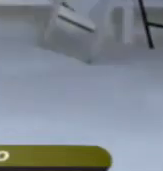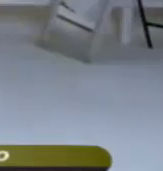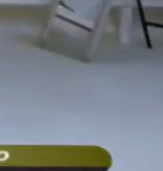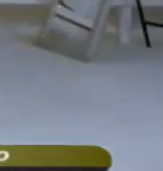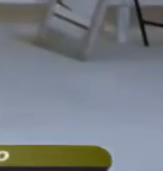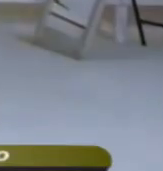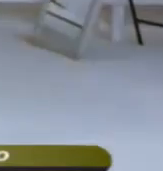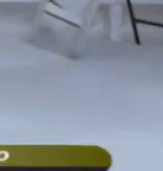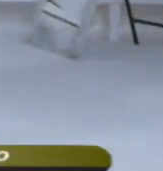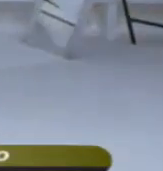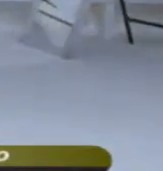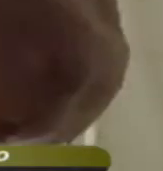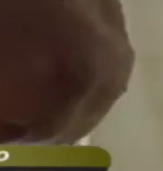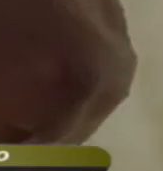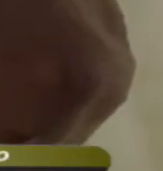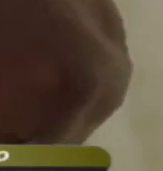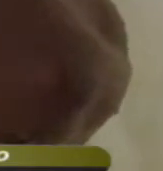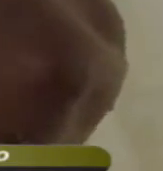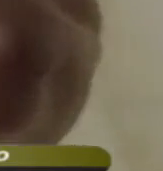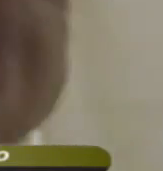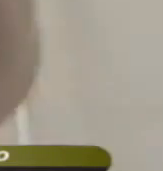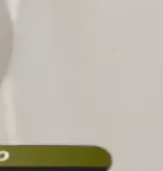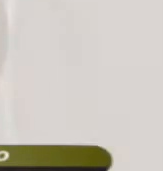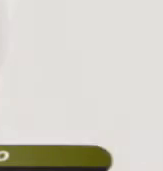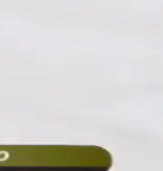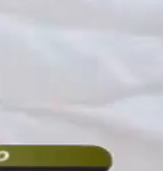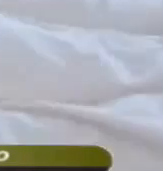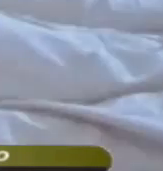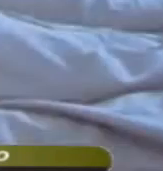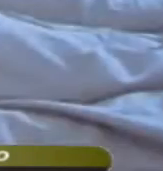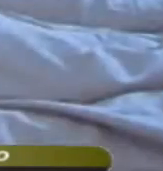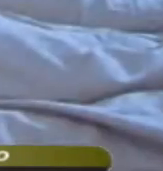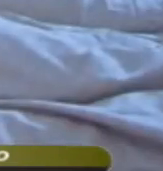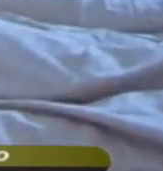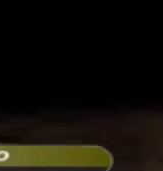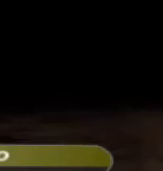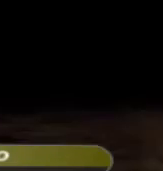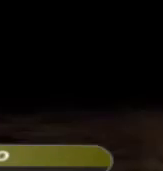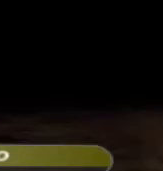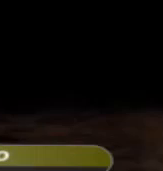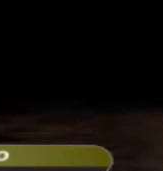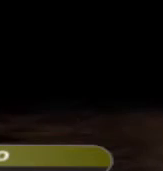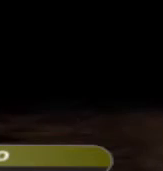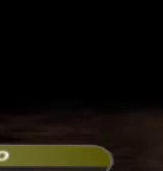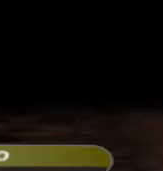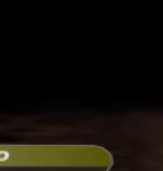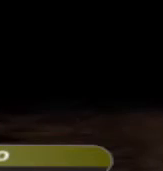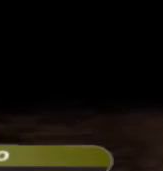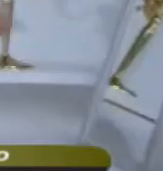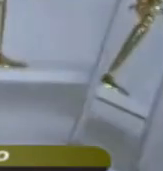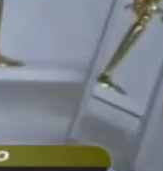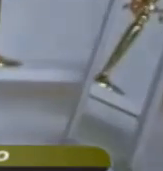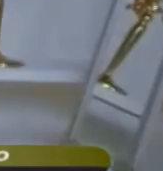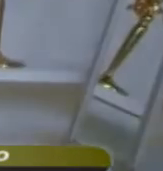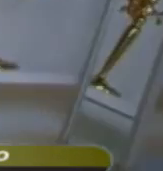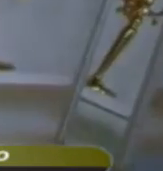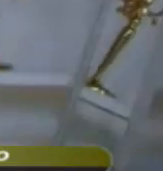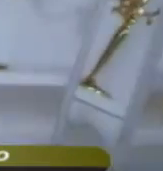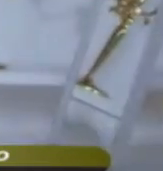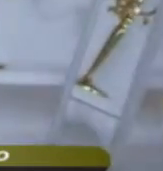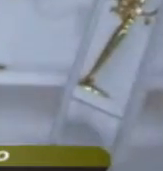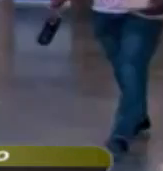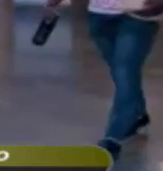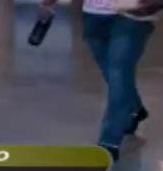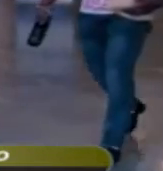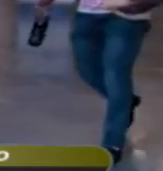Una moyo wa kupenda, ibilisi shetani manyakunyaku. Onyota imezima, zimefika